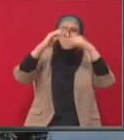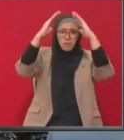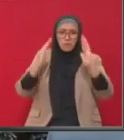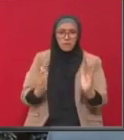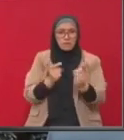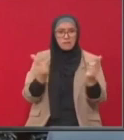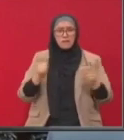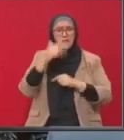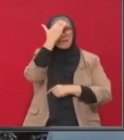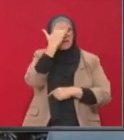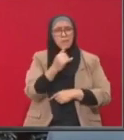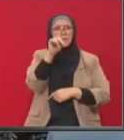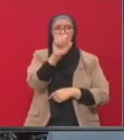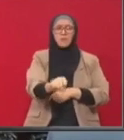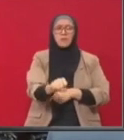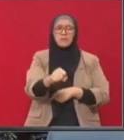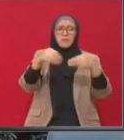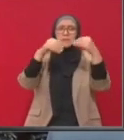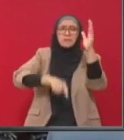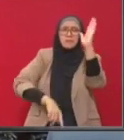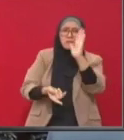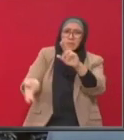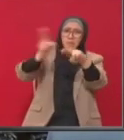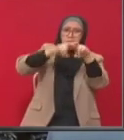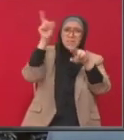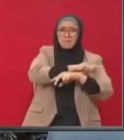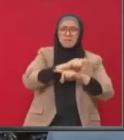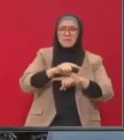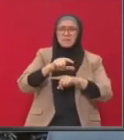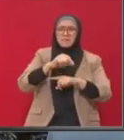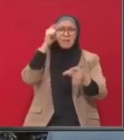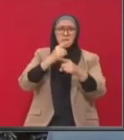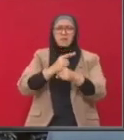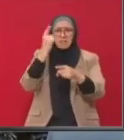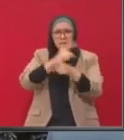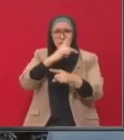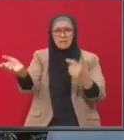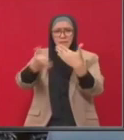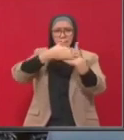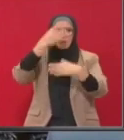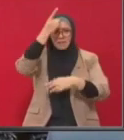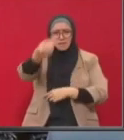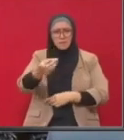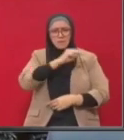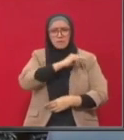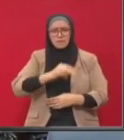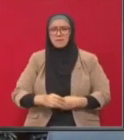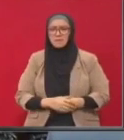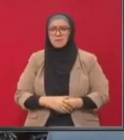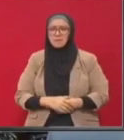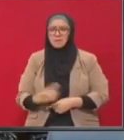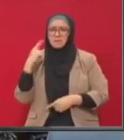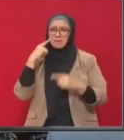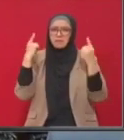kira-kira because jualan harga jual Anda naik Indonesia dengan komosio Lita betul-betul kembali atau timbalan menteri